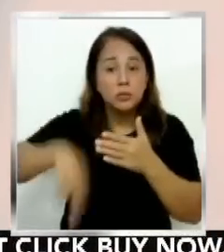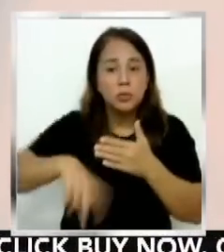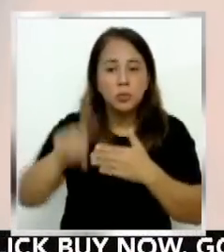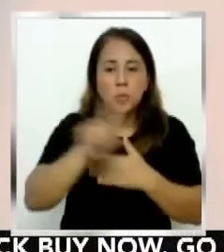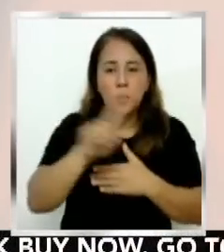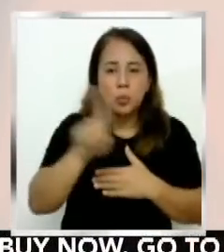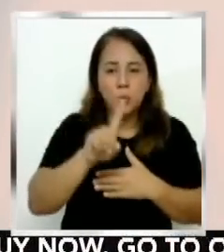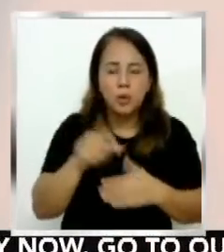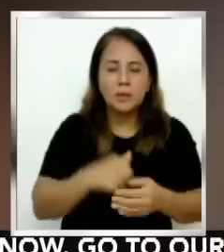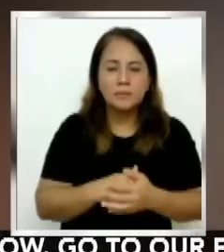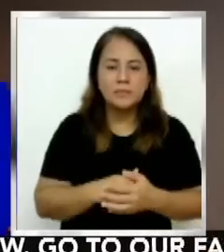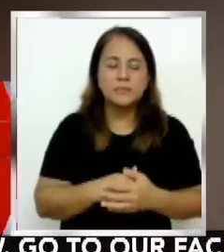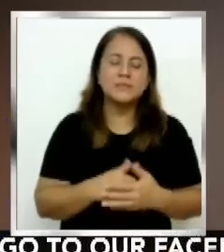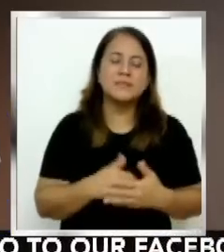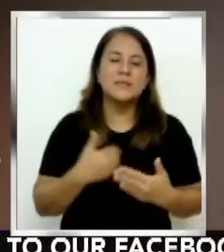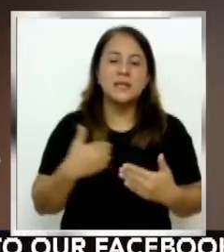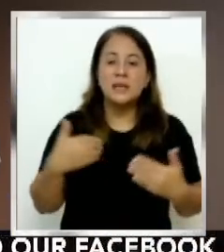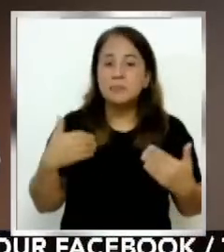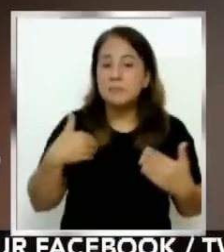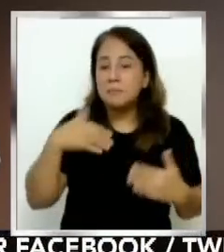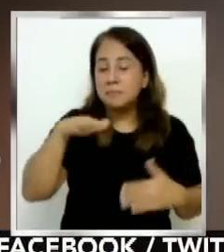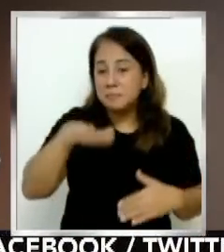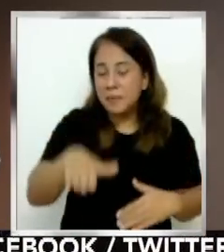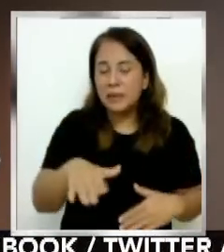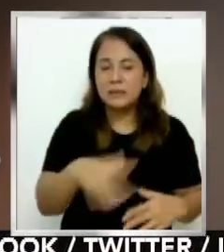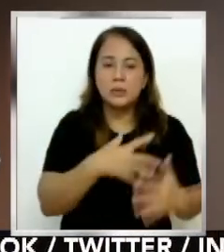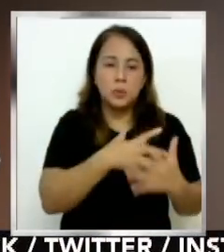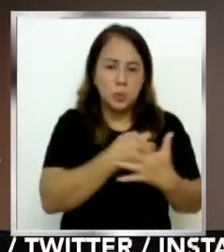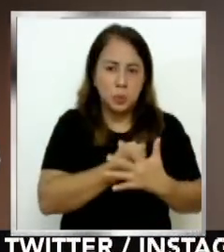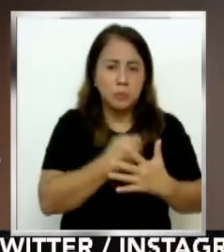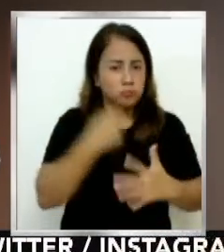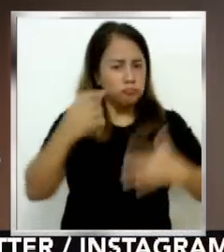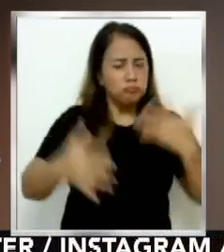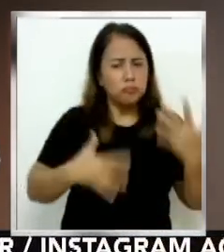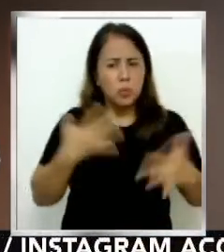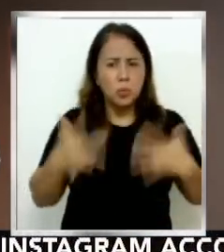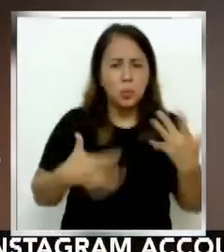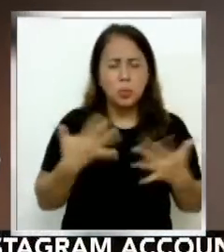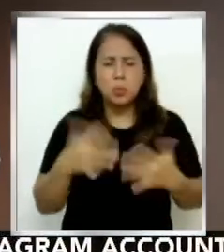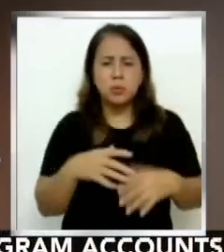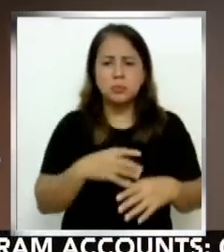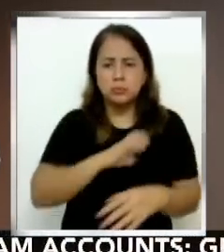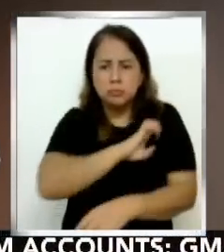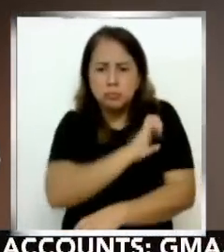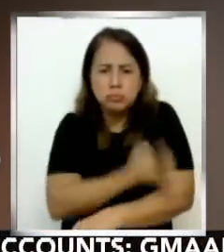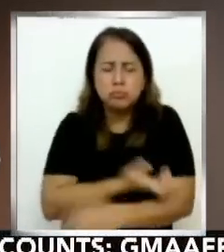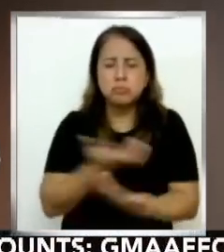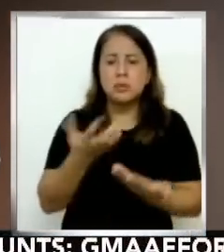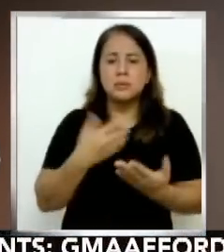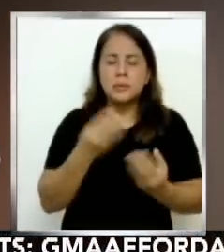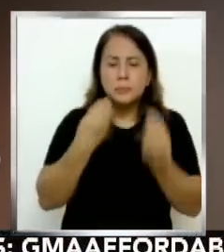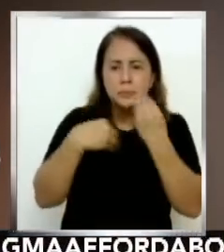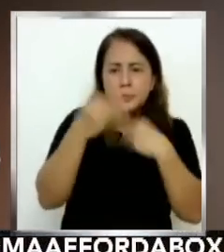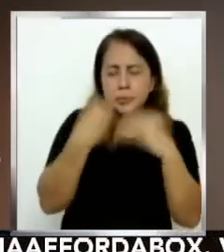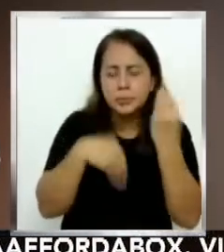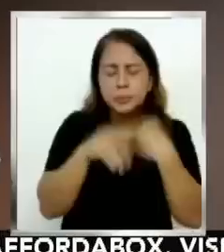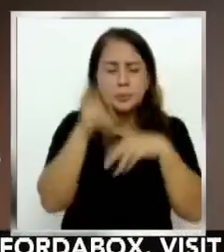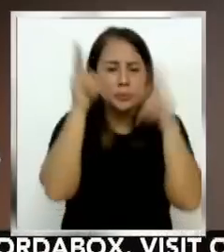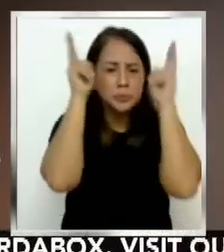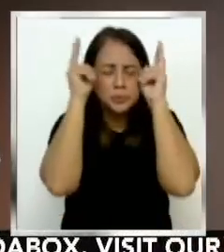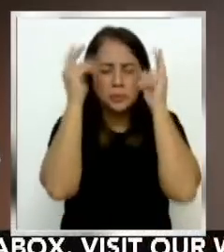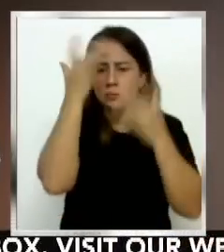arterial ischemic stroke. Masigla po siya eh, hindi po itin, mahilig siya kumain ng mga gulay. Mm-hmm. Kaya hindi po